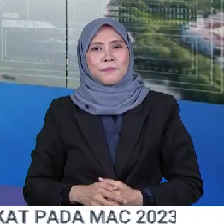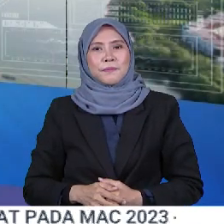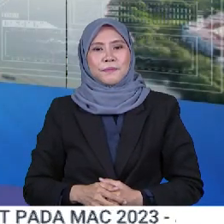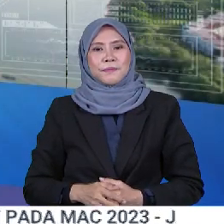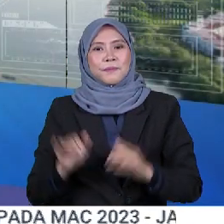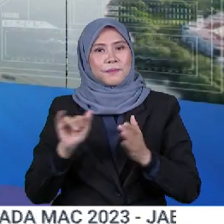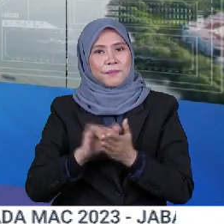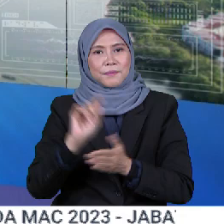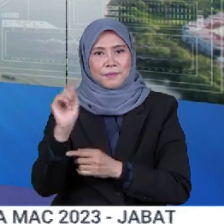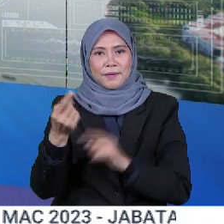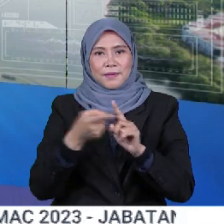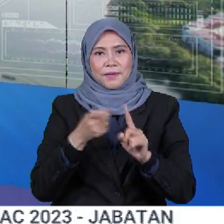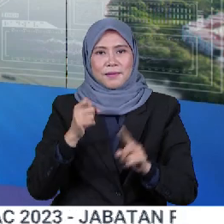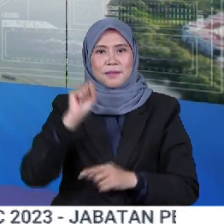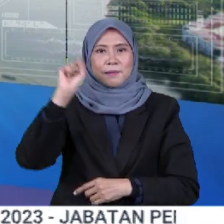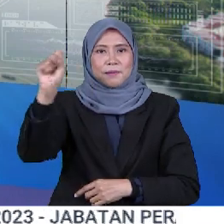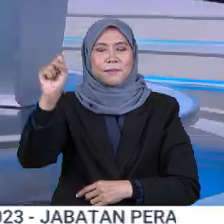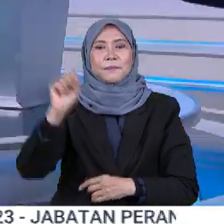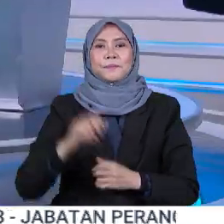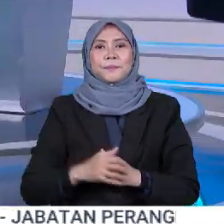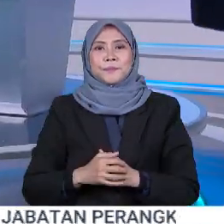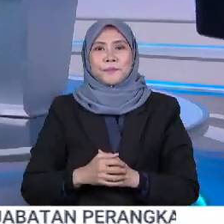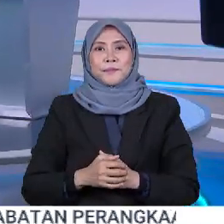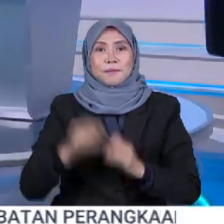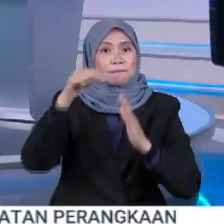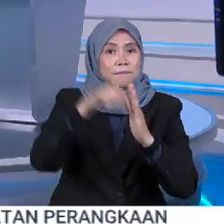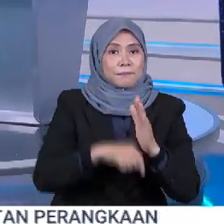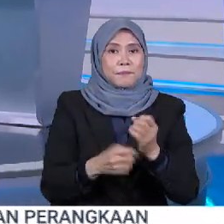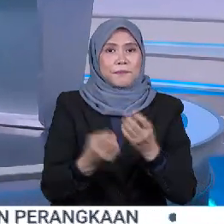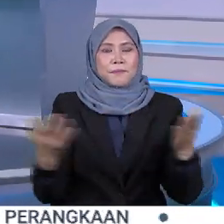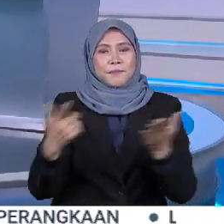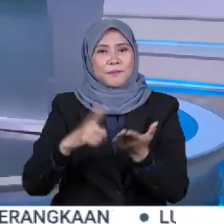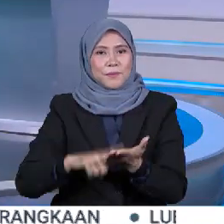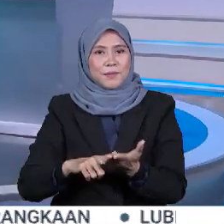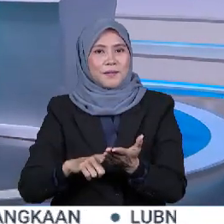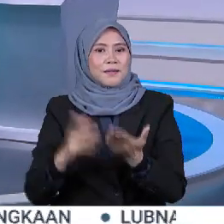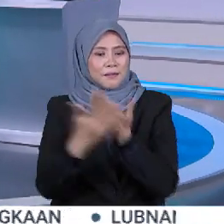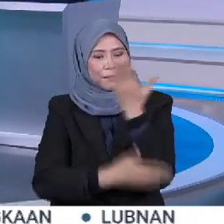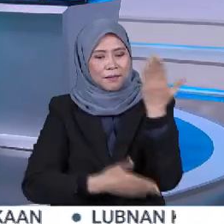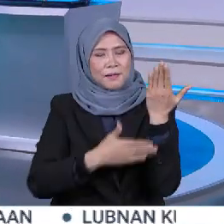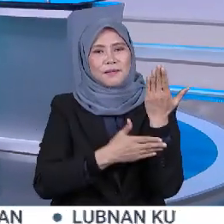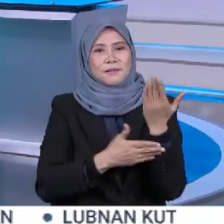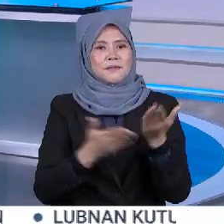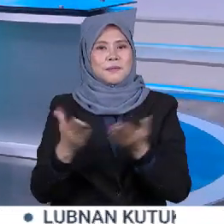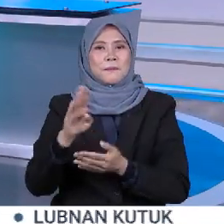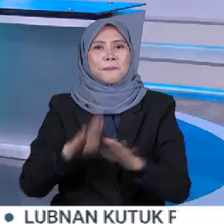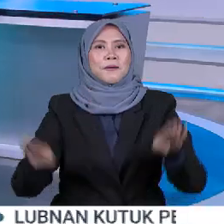Baik, sekian perkembangan dari negeri di bawah bayu. Untuk lebih banyak perkembangan semasa dalam negara, terus ikuti